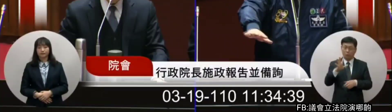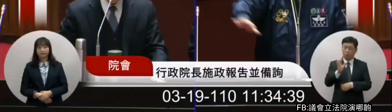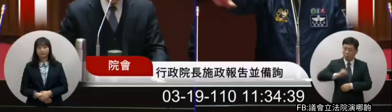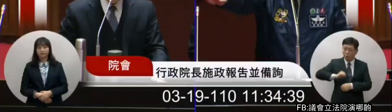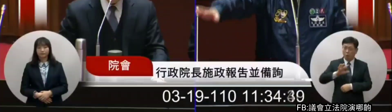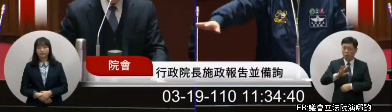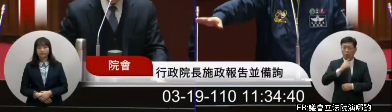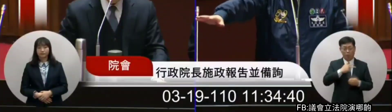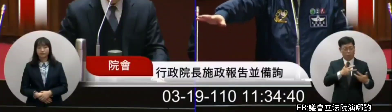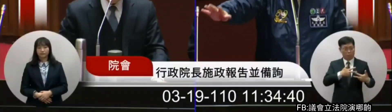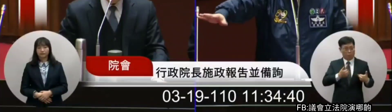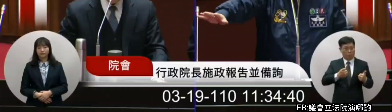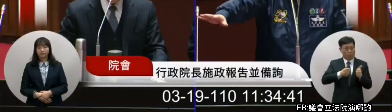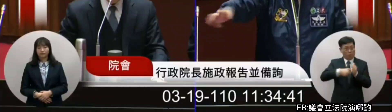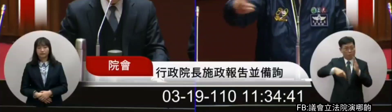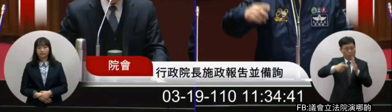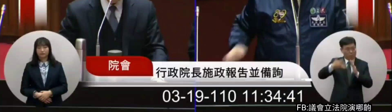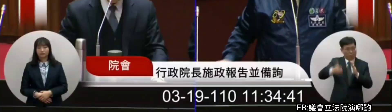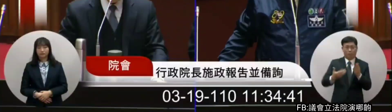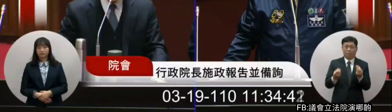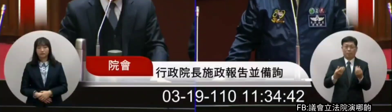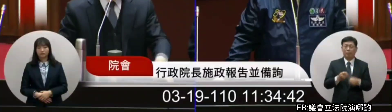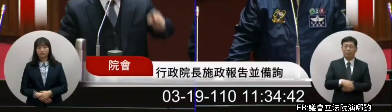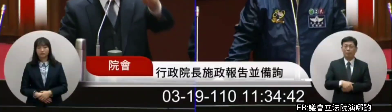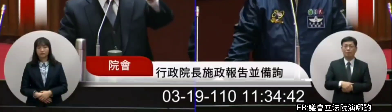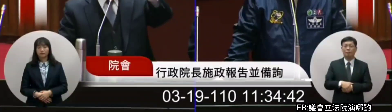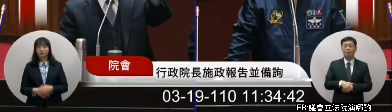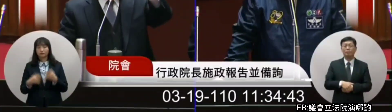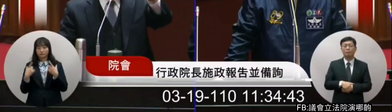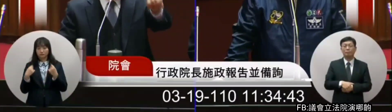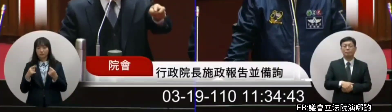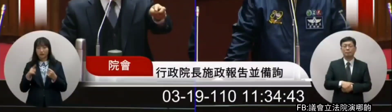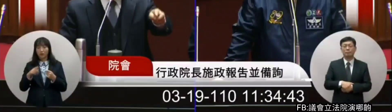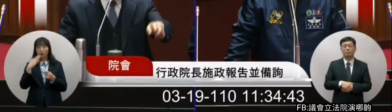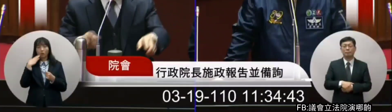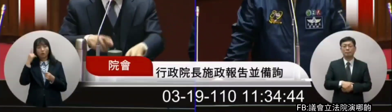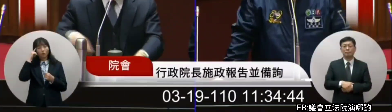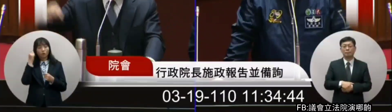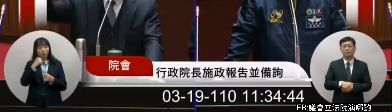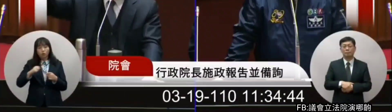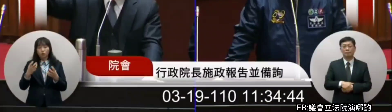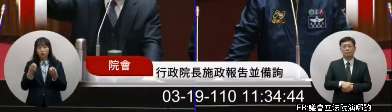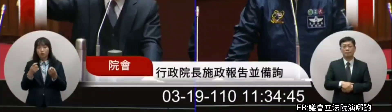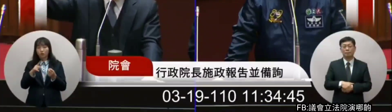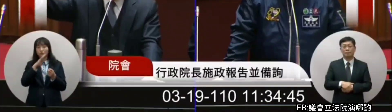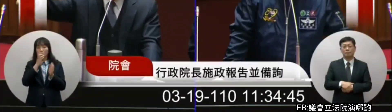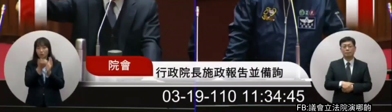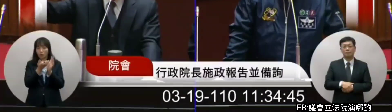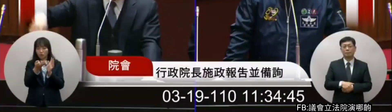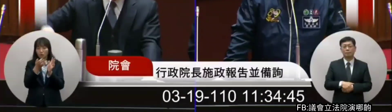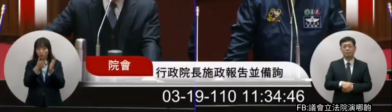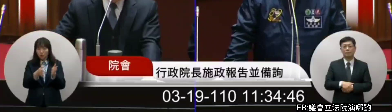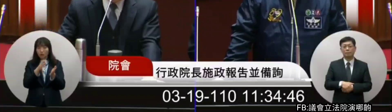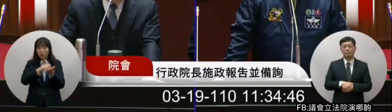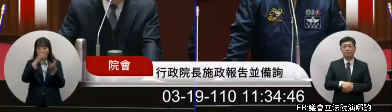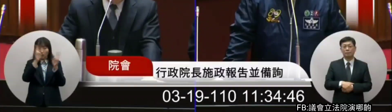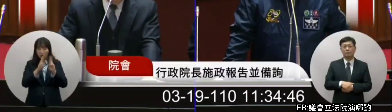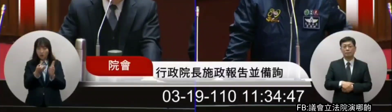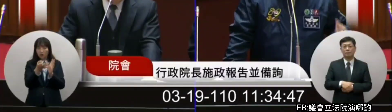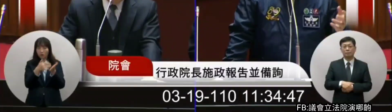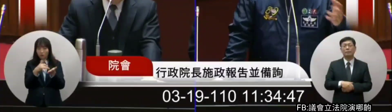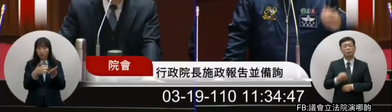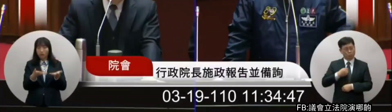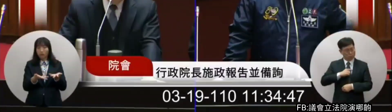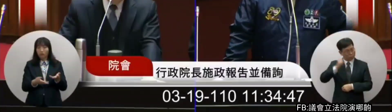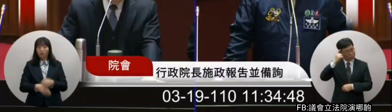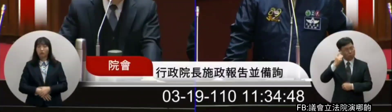抗嘛？但是蔡副院长没有抵抗。 你讲没有抵抗的意思是编内核四预算这件事吗？ 我的